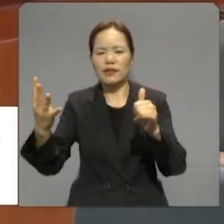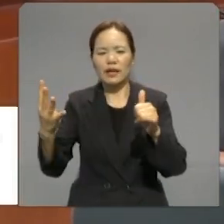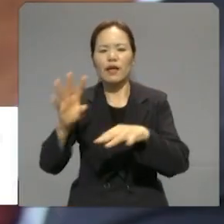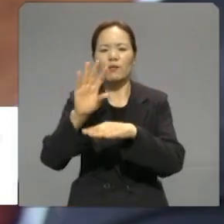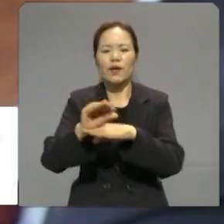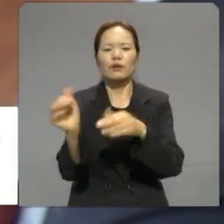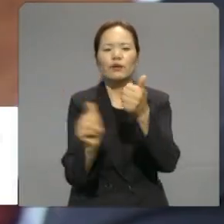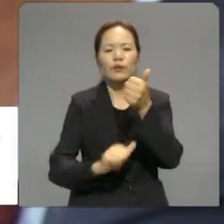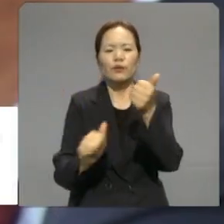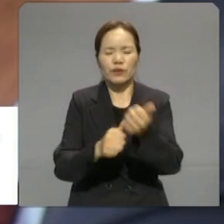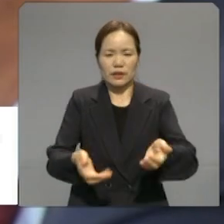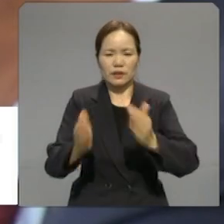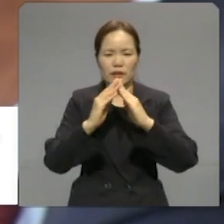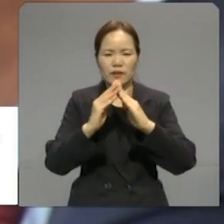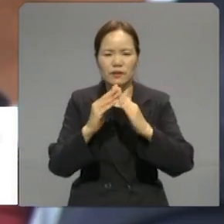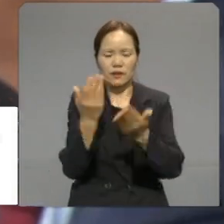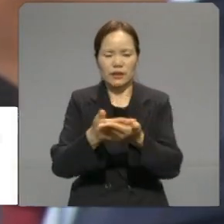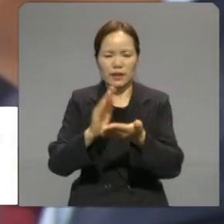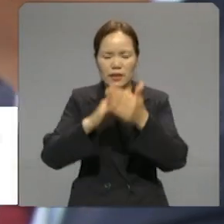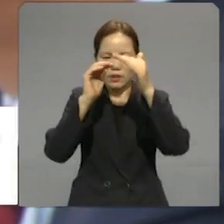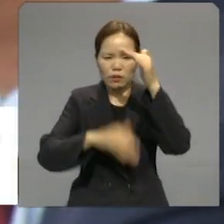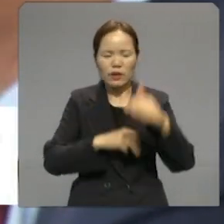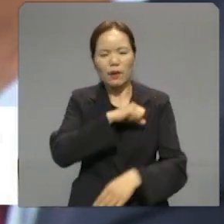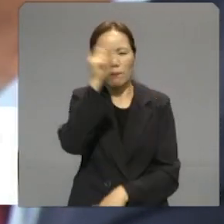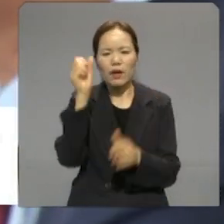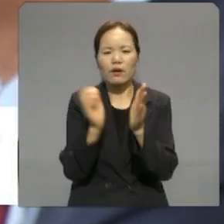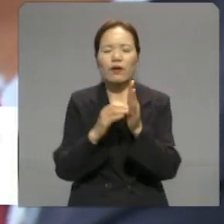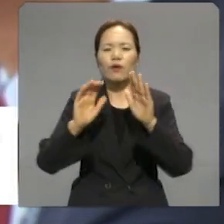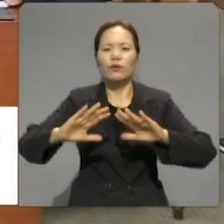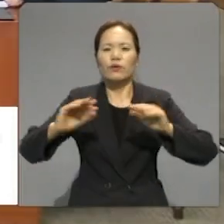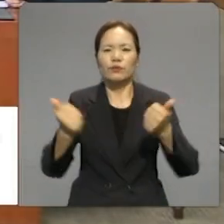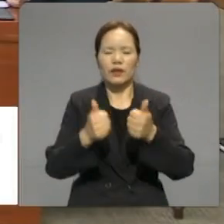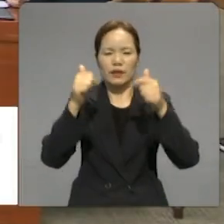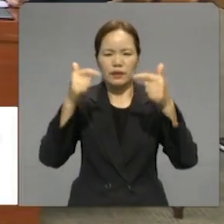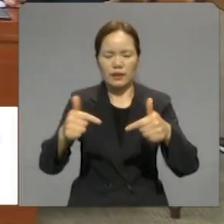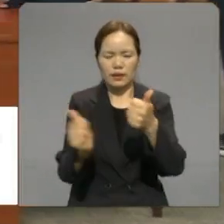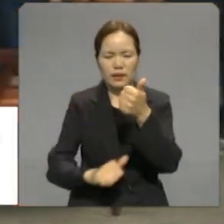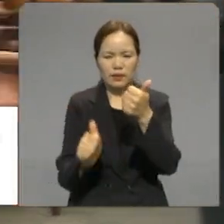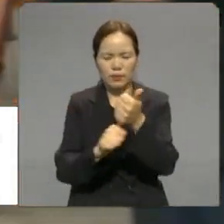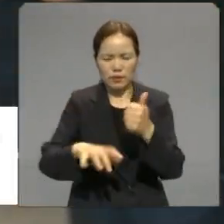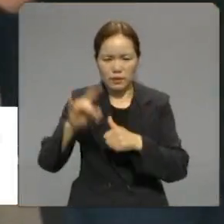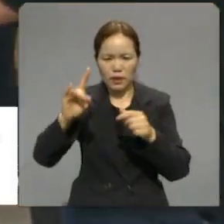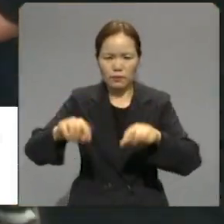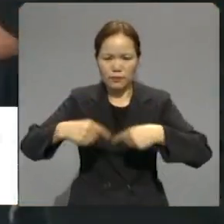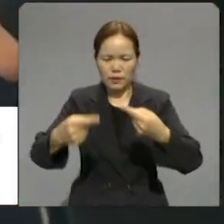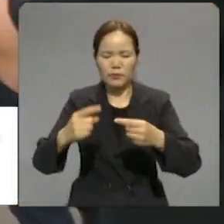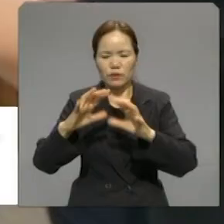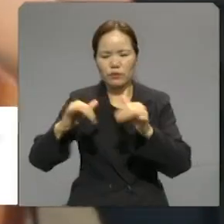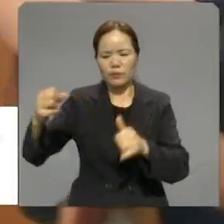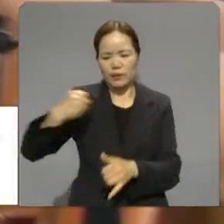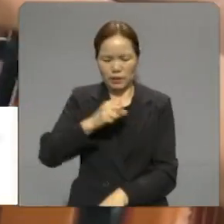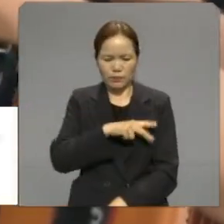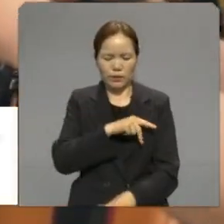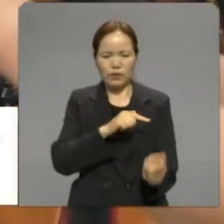설치법 개정안도 함께 통과됐습니다. 오늘 국회 상임위에 처음 복귀한 국민의힘 의원들은